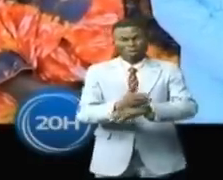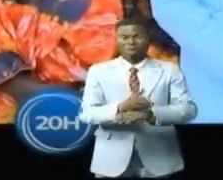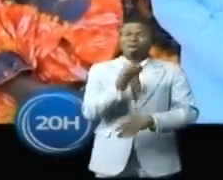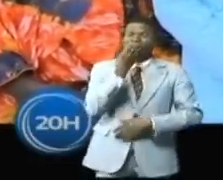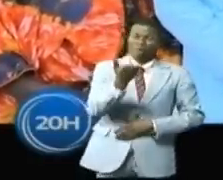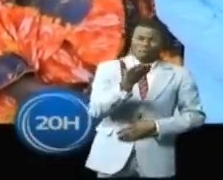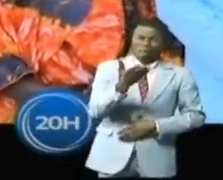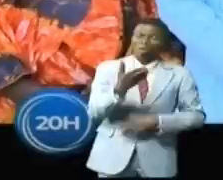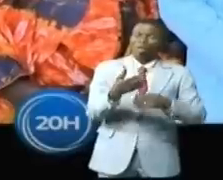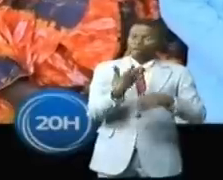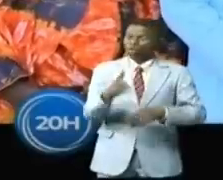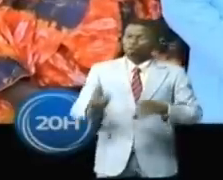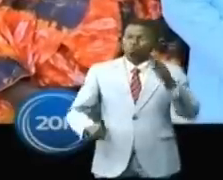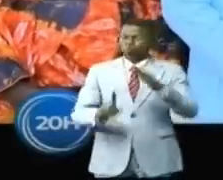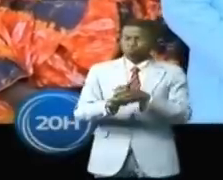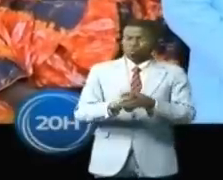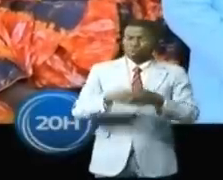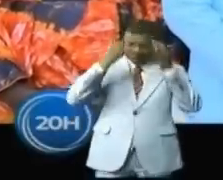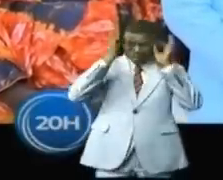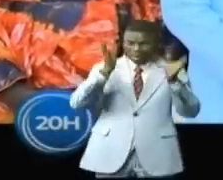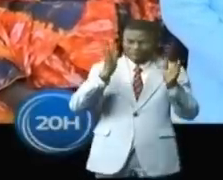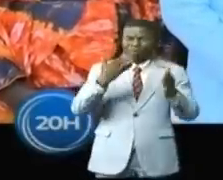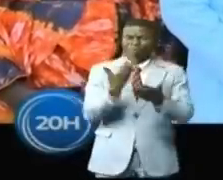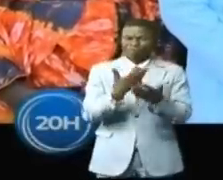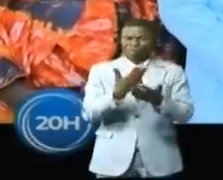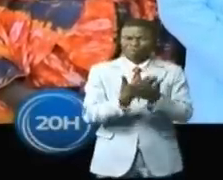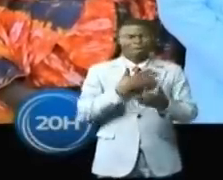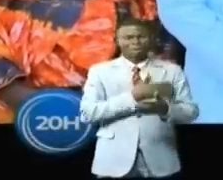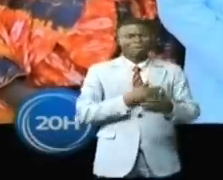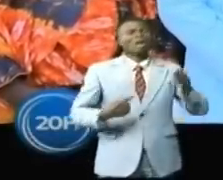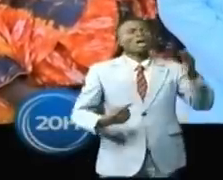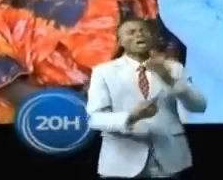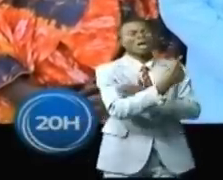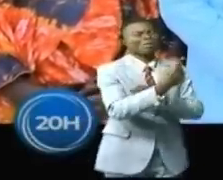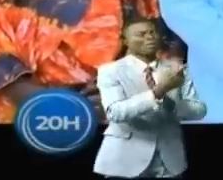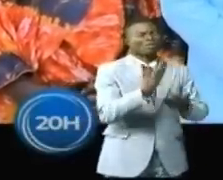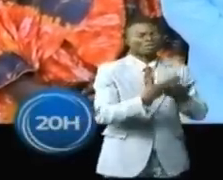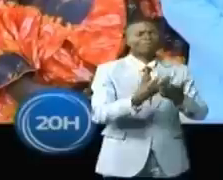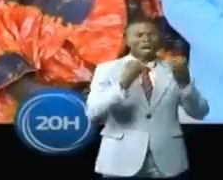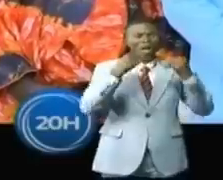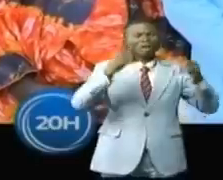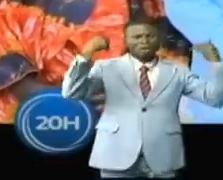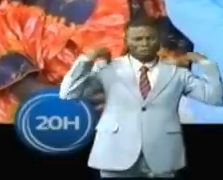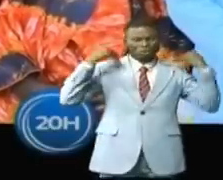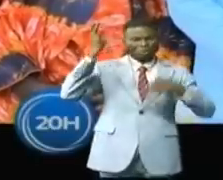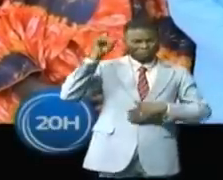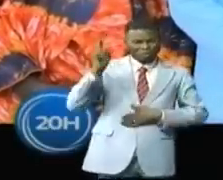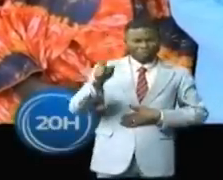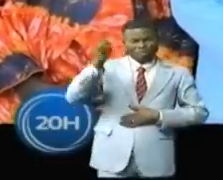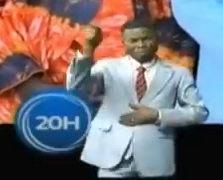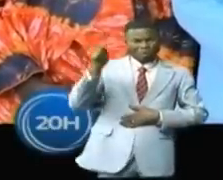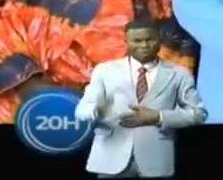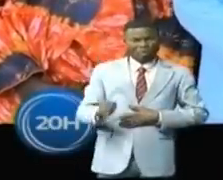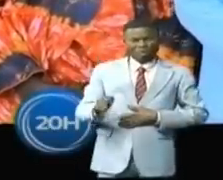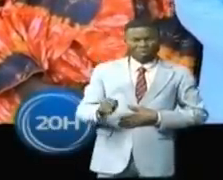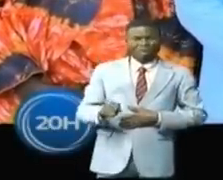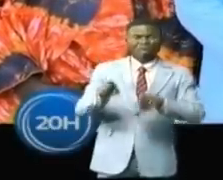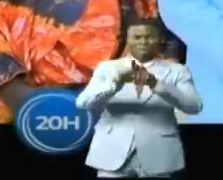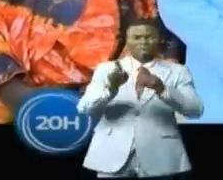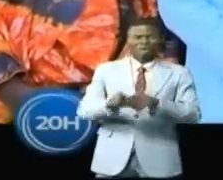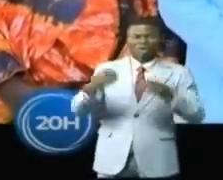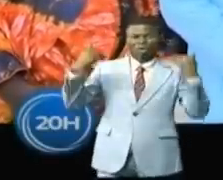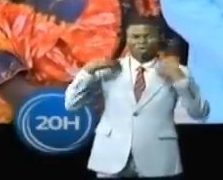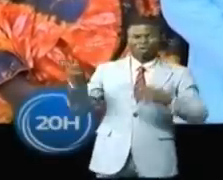il y a quelque chose que vous remarquez de louche, s'il vous plaît, informez les autorités locales, les autorités militaires, les autorités